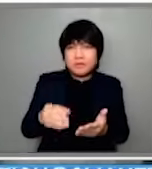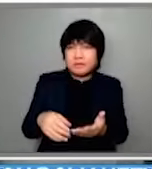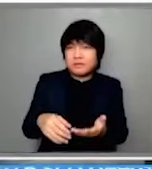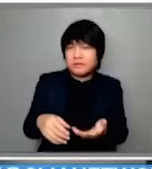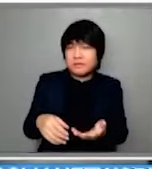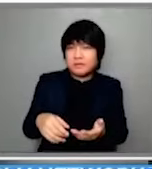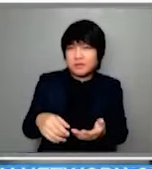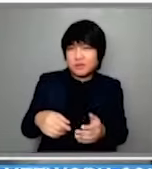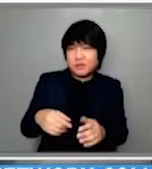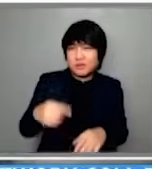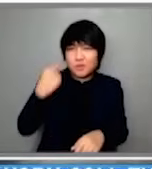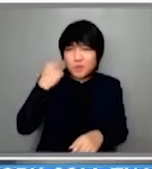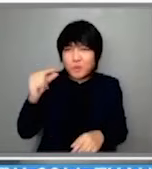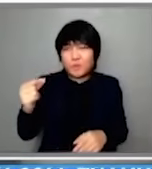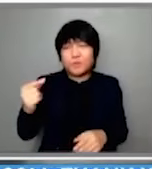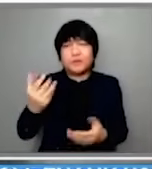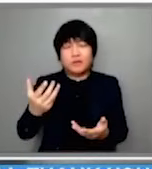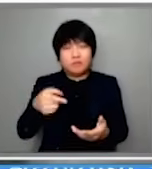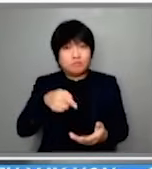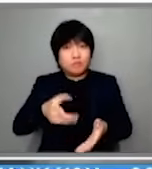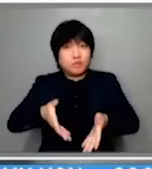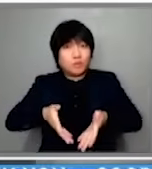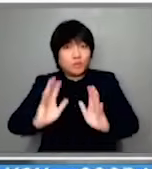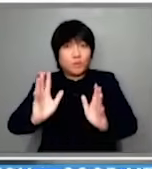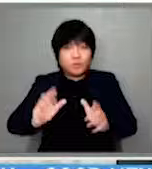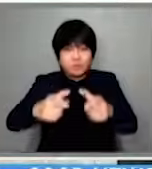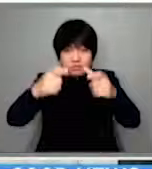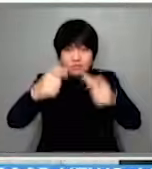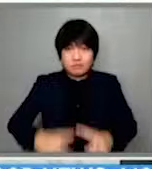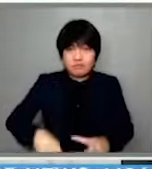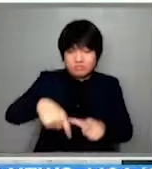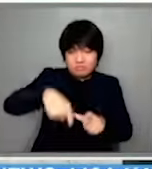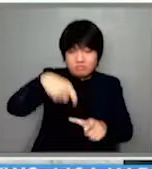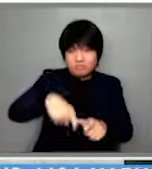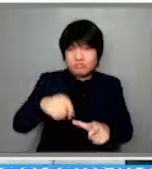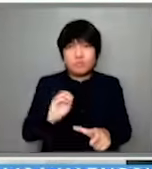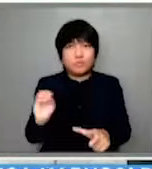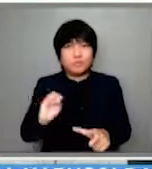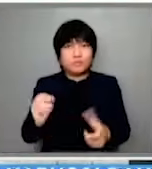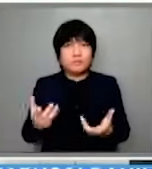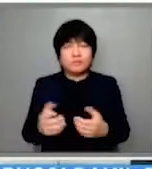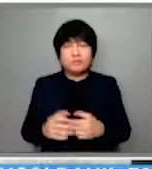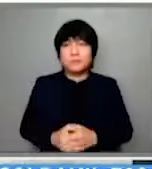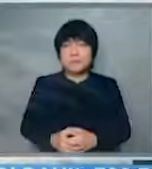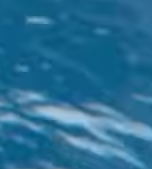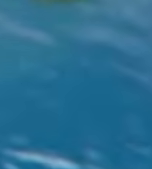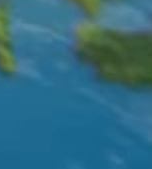balon. Patuloy ang investigasyon. Wala pang pahayag ang may-ari ng lupa.